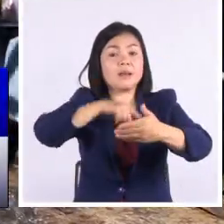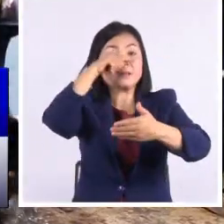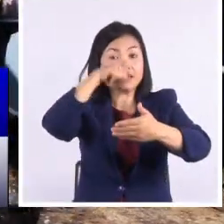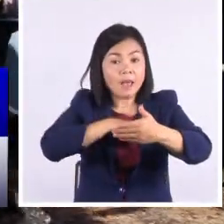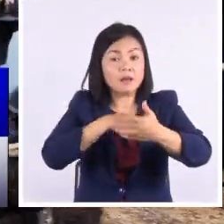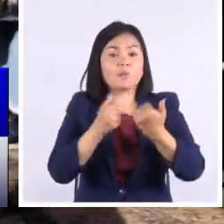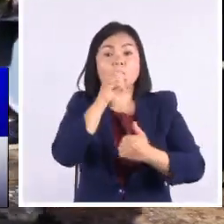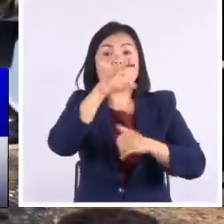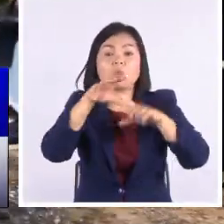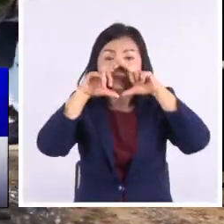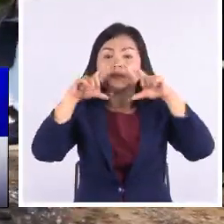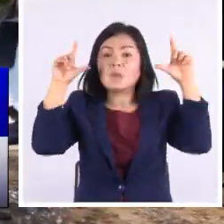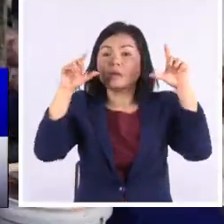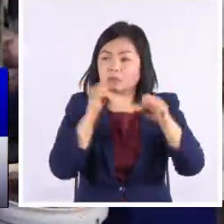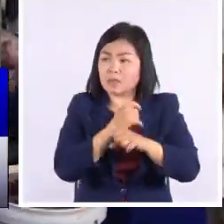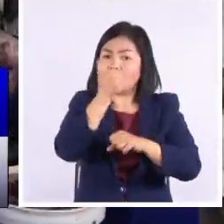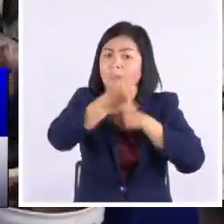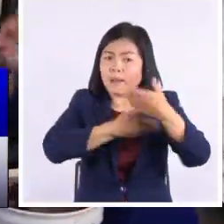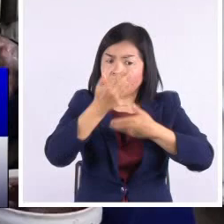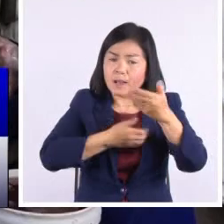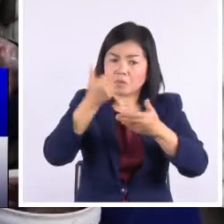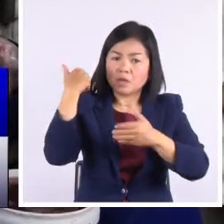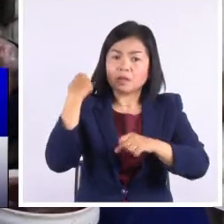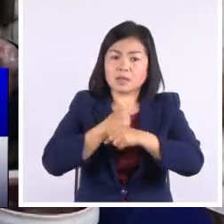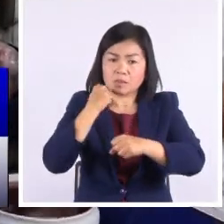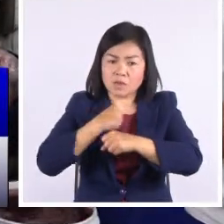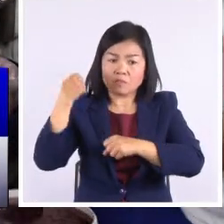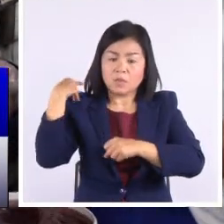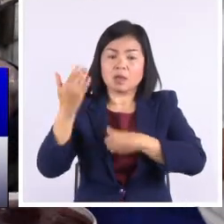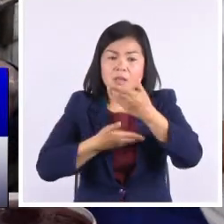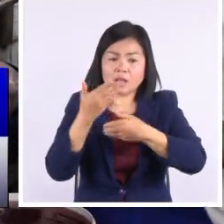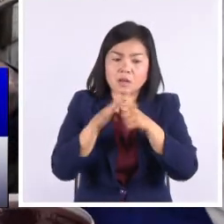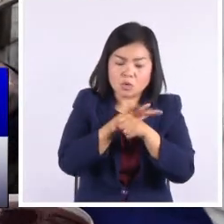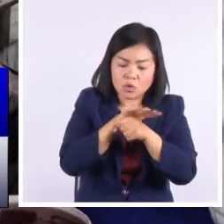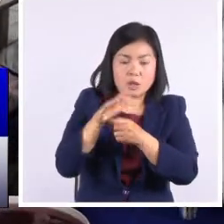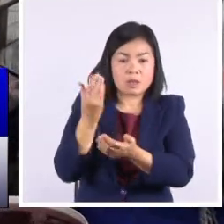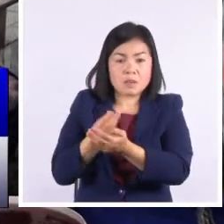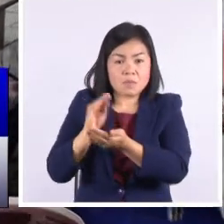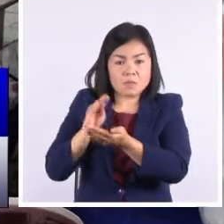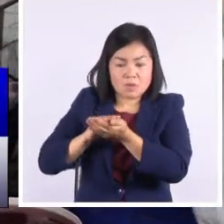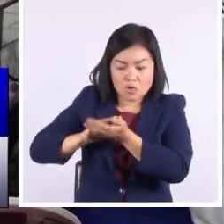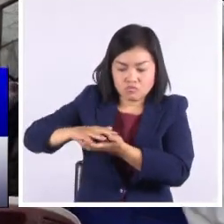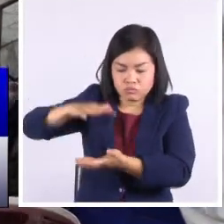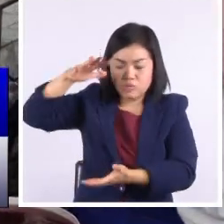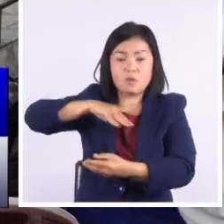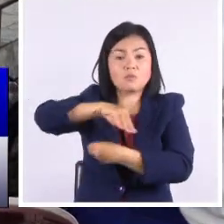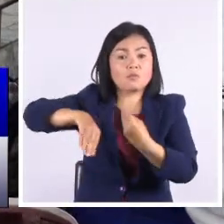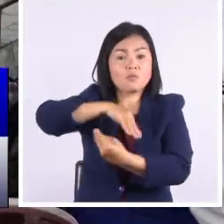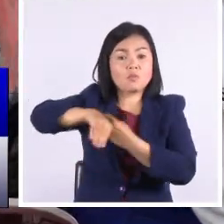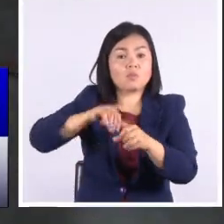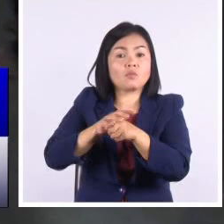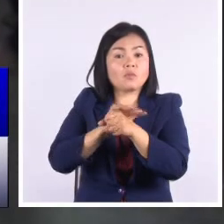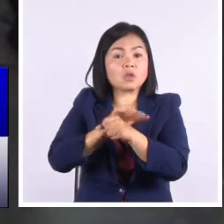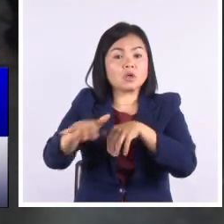ยังมีการผลิตตามปกติที่ผ่านมานั้นยอดจำหน่ายไม่สูงนะครับแล้วมีสต๊อกเหลือพอให้กับประชาชนด้วยชินข่าว